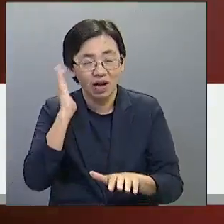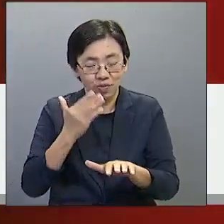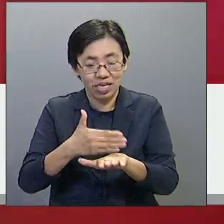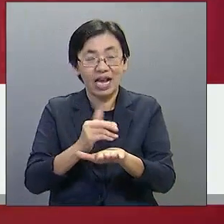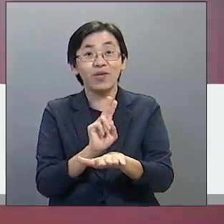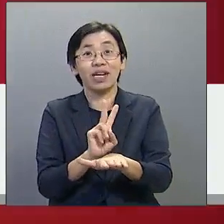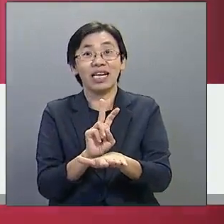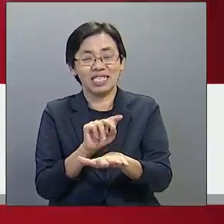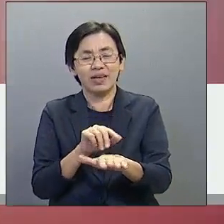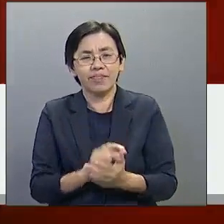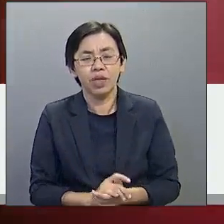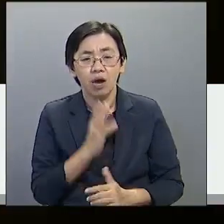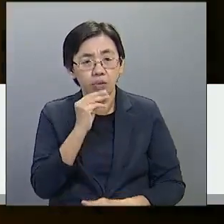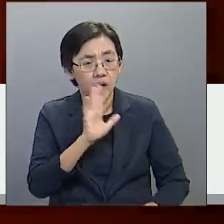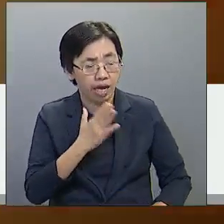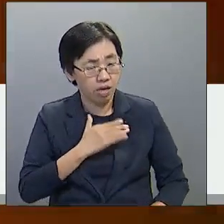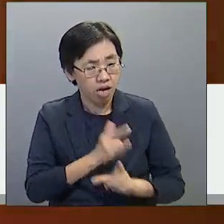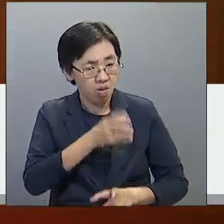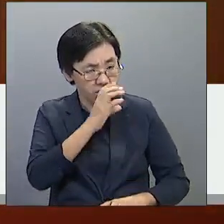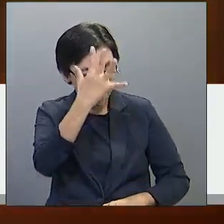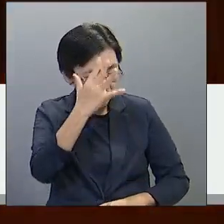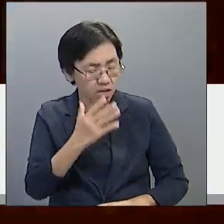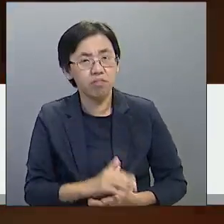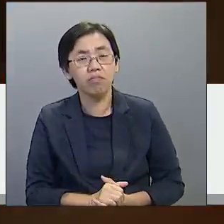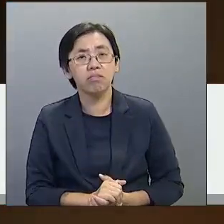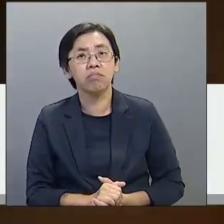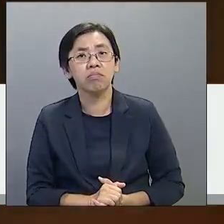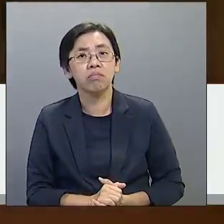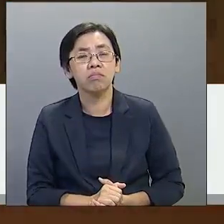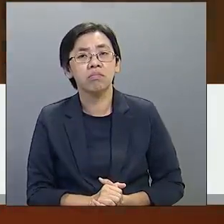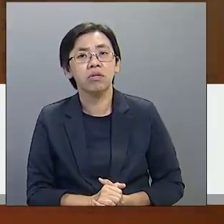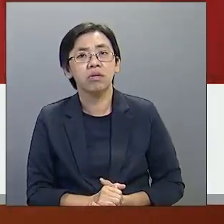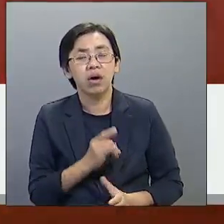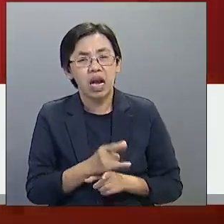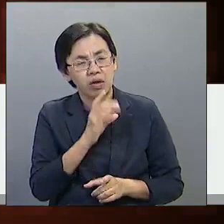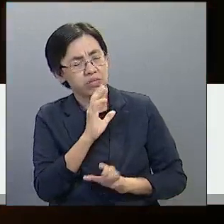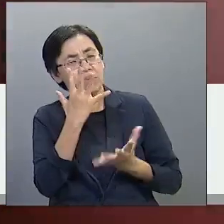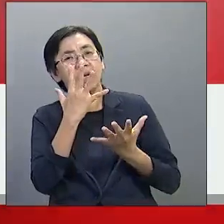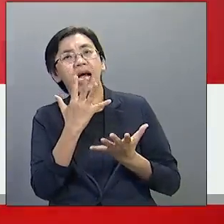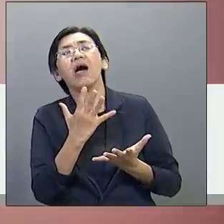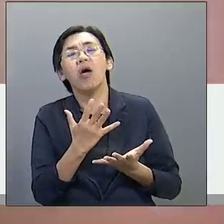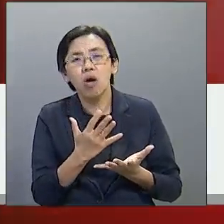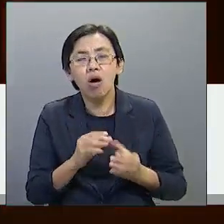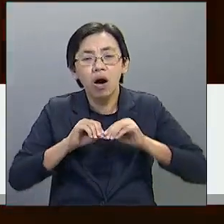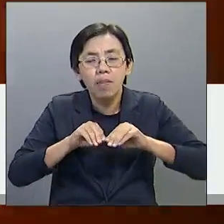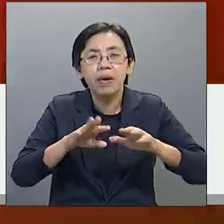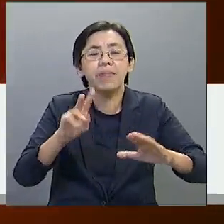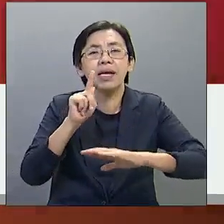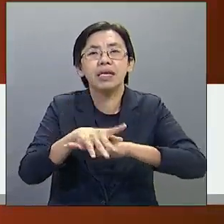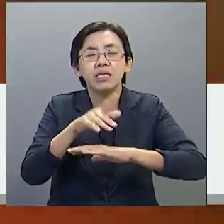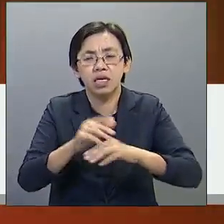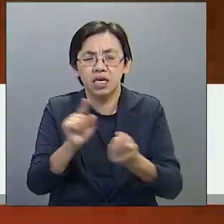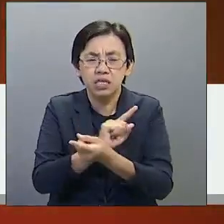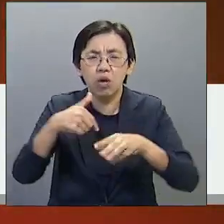ของภาพเนี่ยเขาตอบโต้ว่าเขาไม่ได้เมาค่ะนี่เป็นเสียงเดียวที่ดูจะถูกเปิดเผยออกมาผ่านสื่อและทำให้สังค